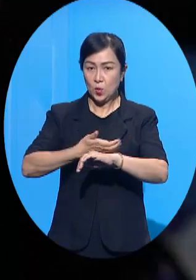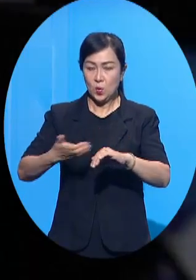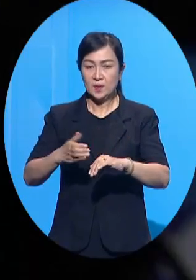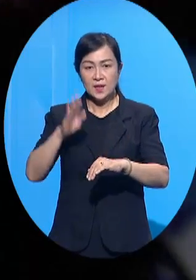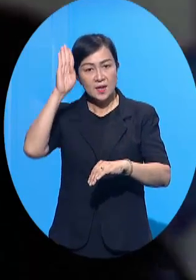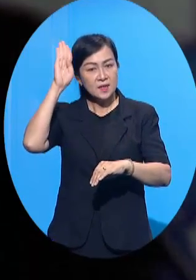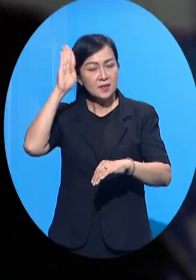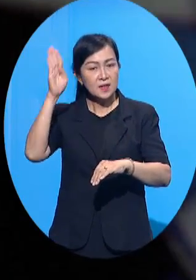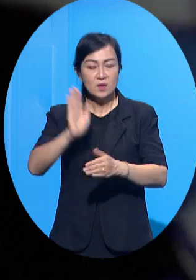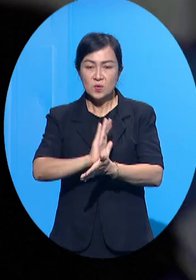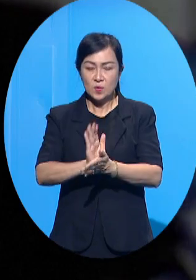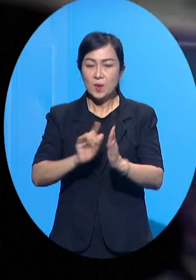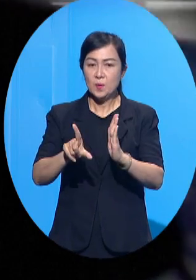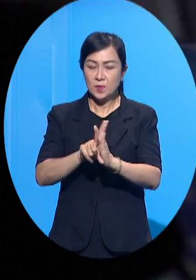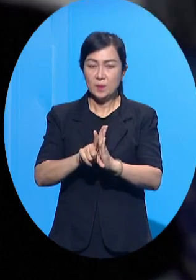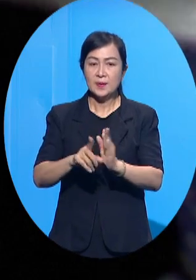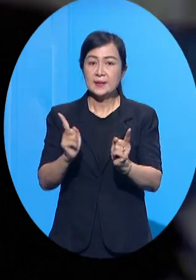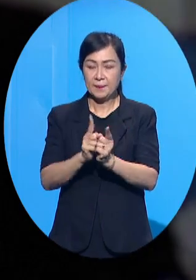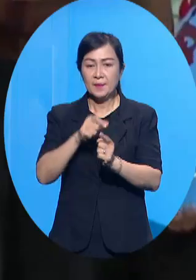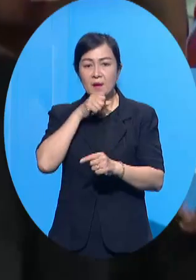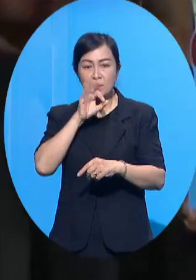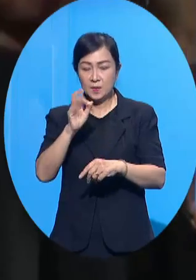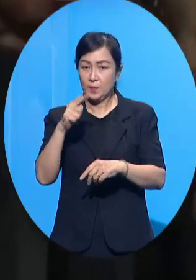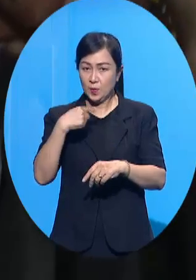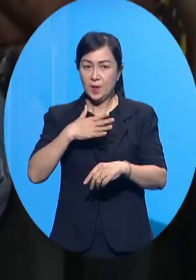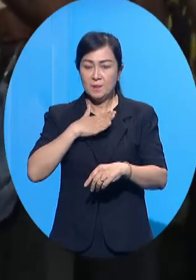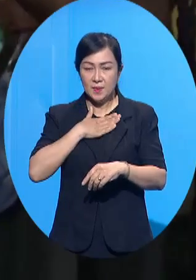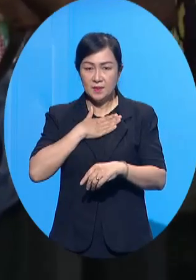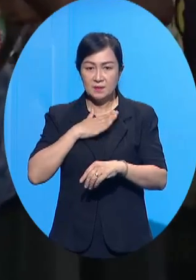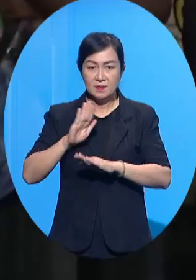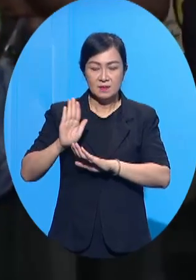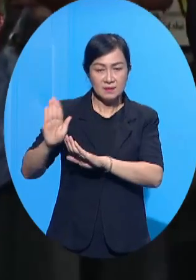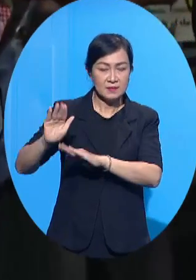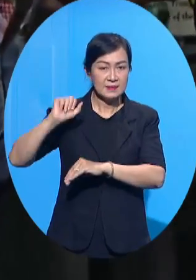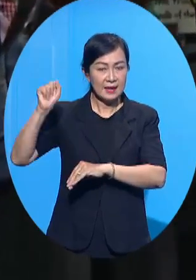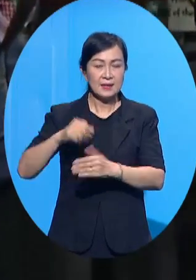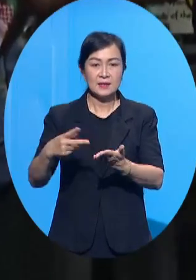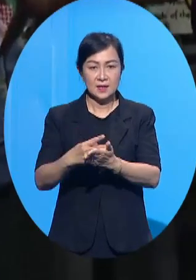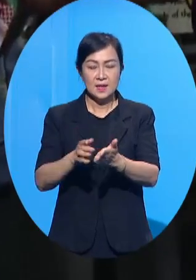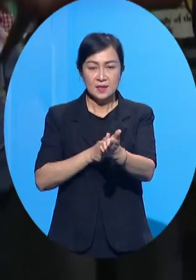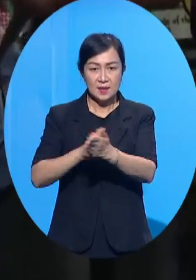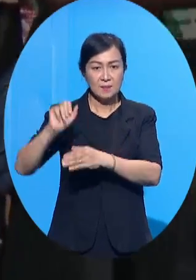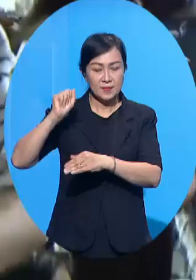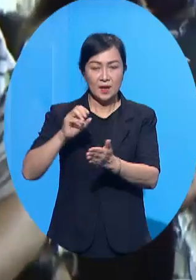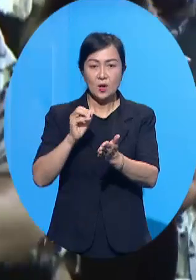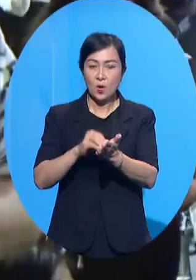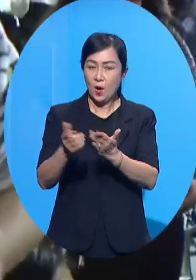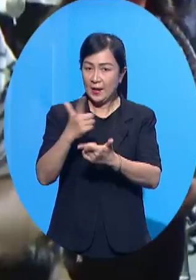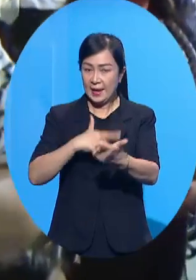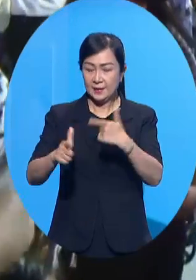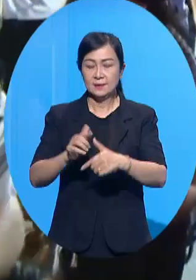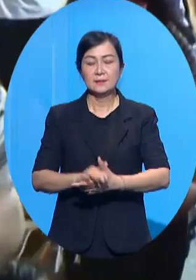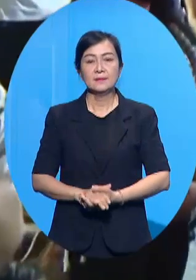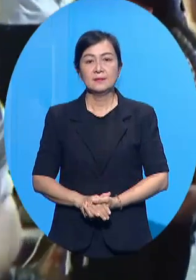chỉ trích về các Rắc Rối pháp lý Đang vướng phải ông trump nói mình đang Thắng hầu hết các vụ kiện và sẽ tiếp tục Thắng phần còn lại khi kháng